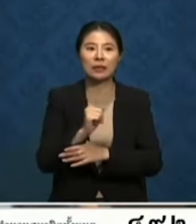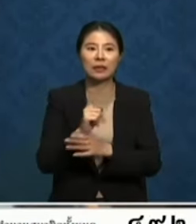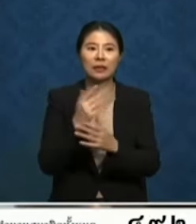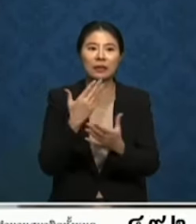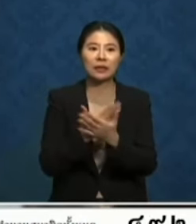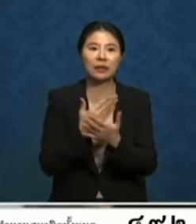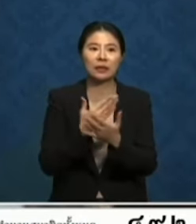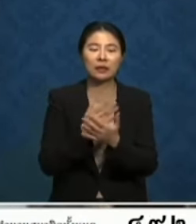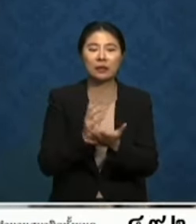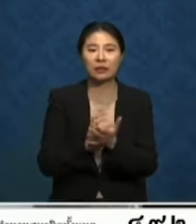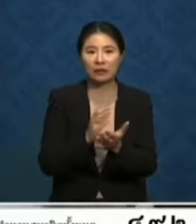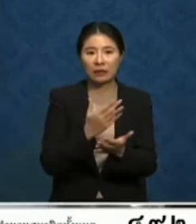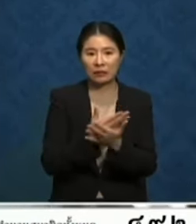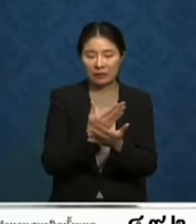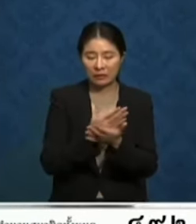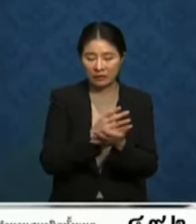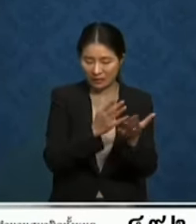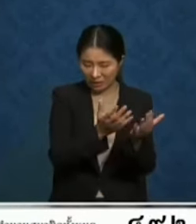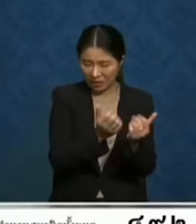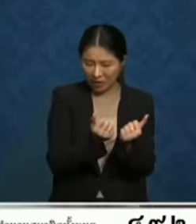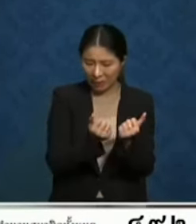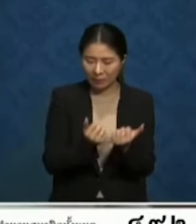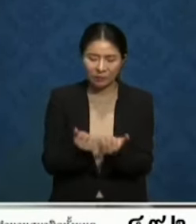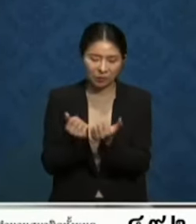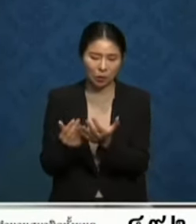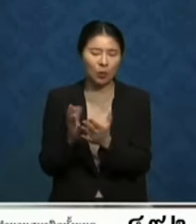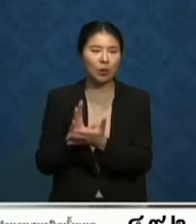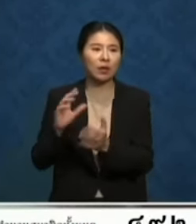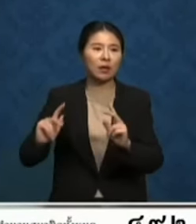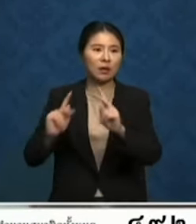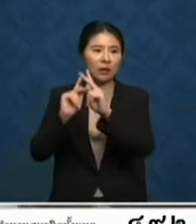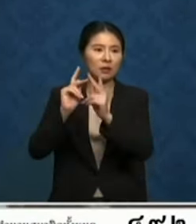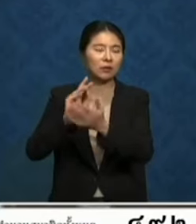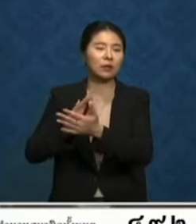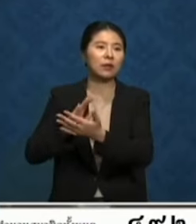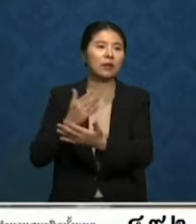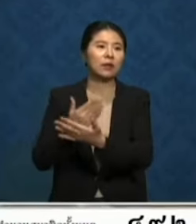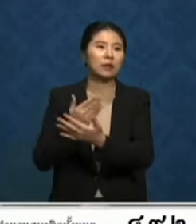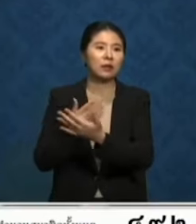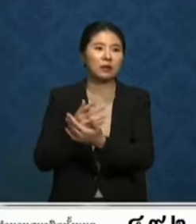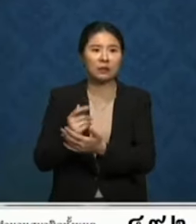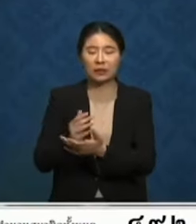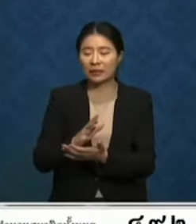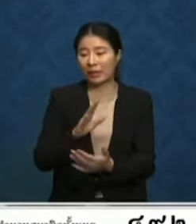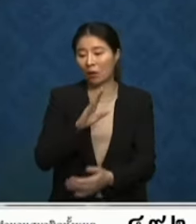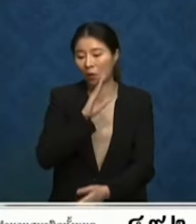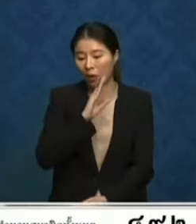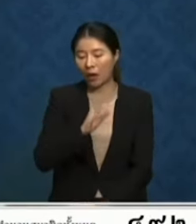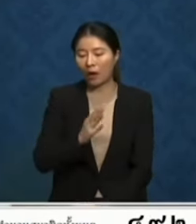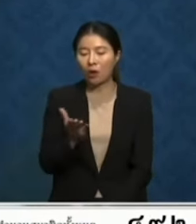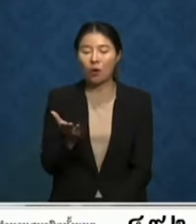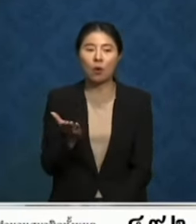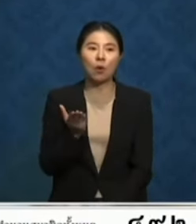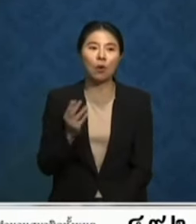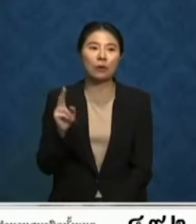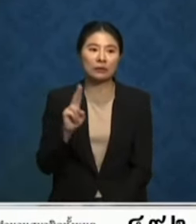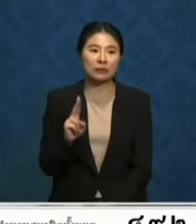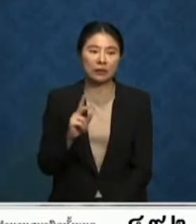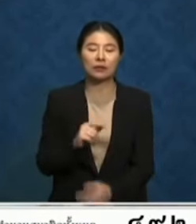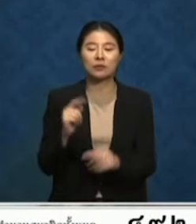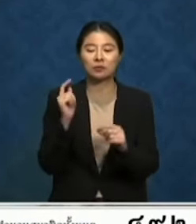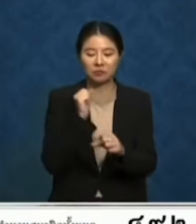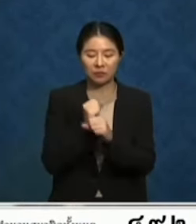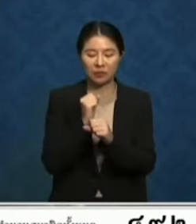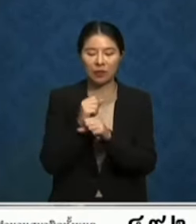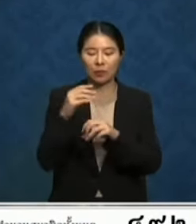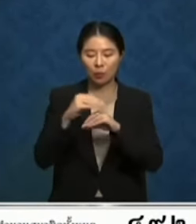เสร็จแล้วจะนำออกมาใช้ต้องผ่านพ.ร.บ.วิธีการงบประมาณก็คือต้องเสนอโครงการในแต่ละปีนะครับผ่